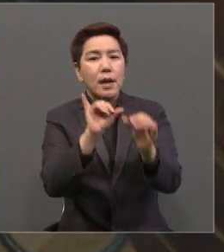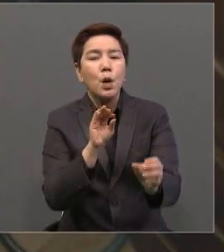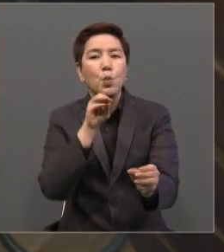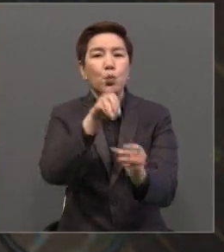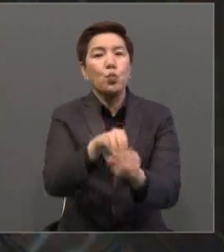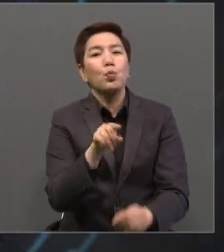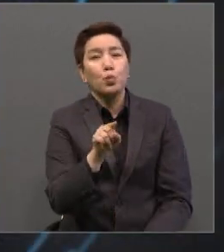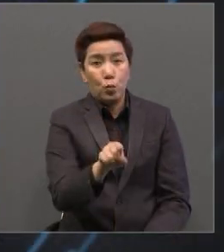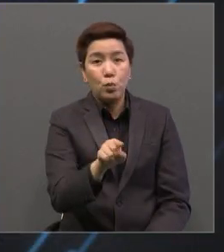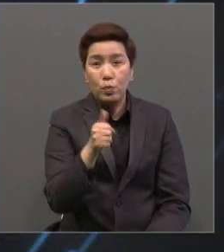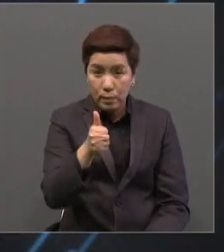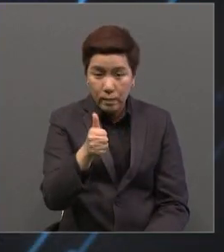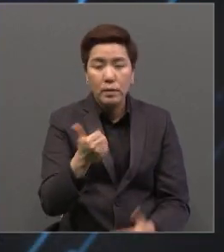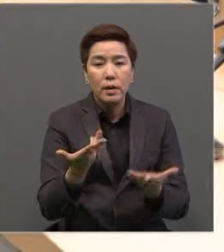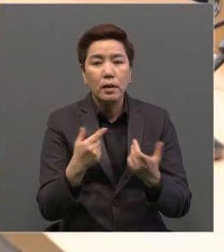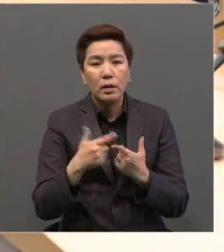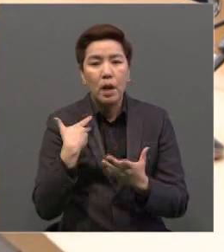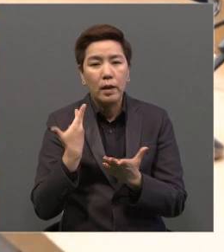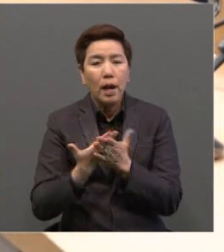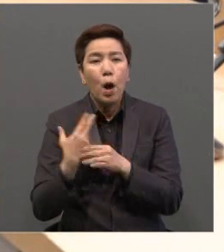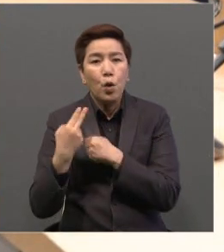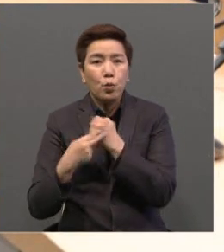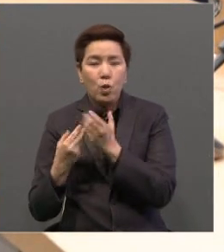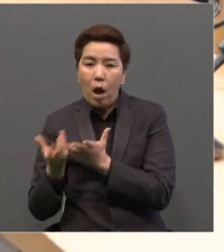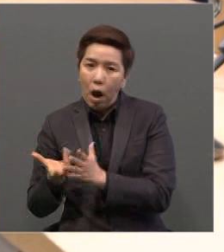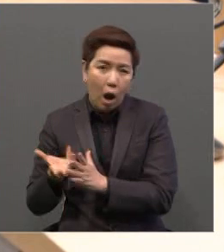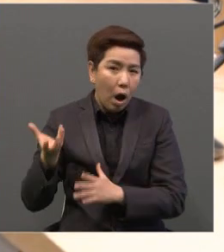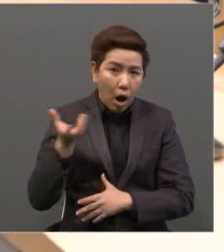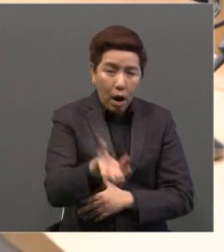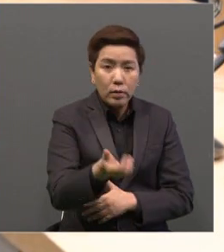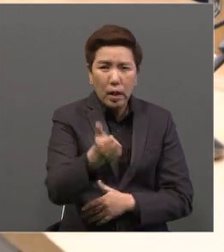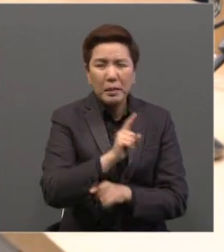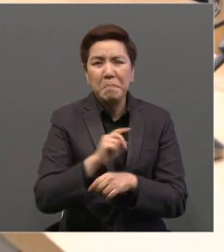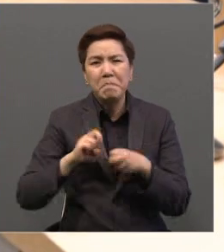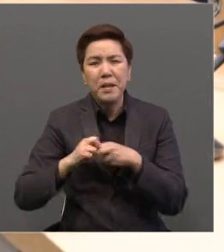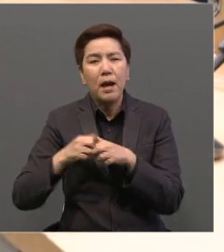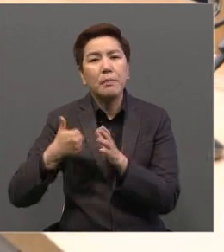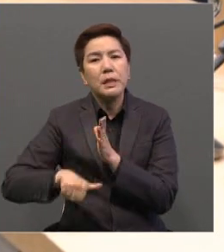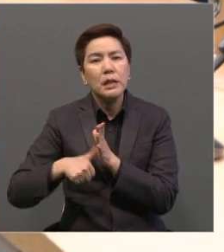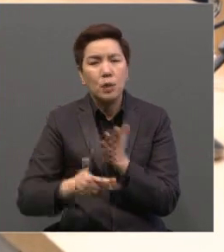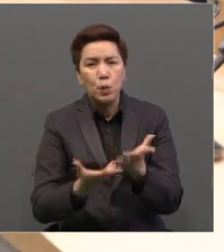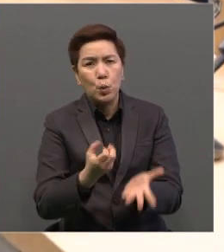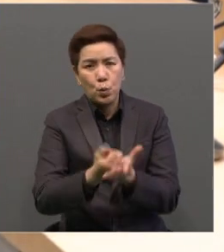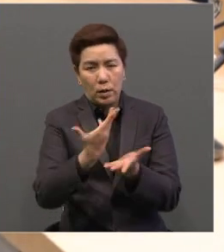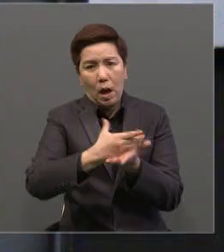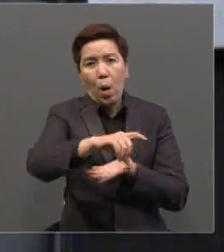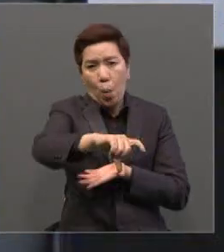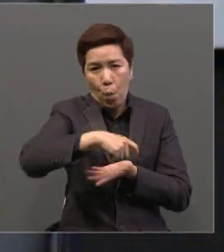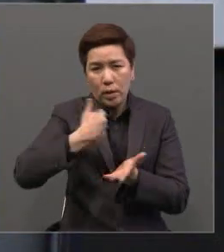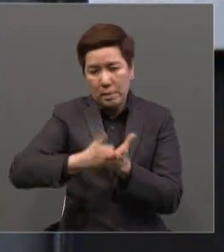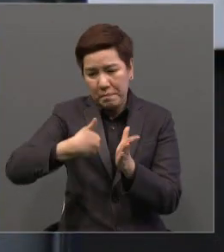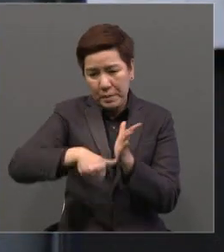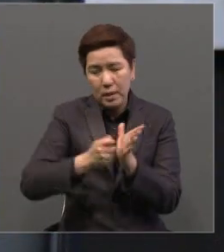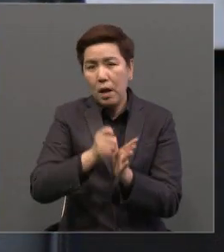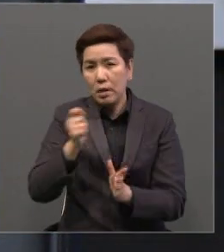อยู่กับยูบ้างล่ะหรือบอกว่าไอจะส่งเงินดอลลาร์ให้ยูเยอะมากเลยนะแต่ว่ามันติดเรื่องภาษีอะอยู่ช่วยโอนเงินมาจัดการเรื่องภ